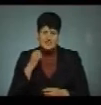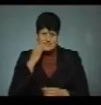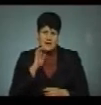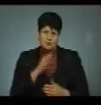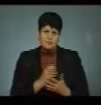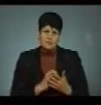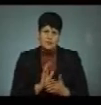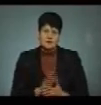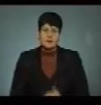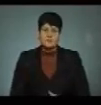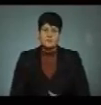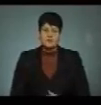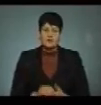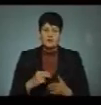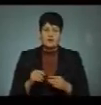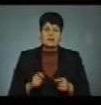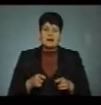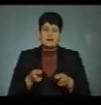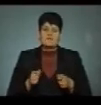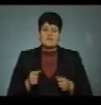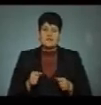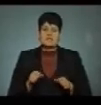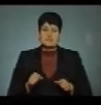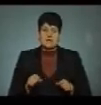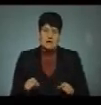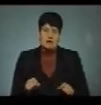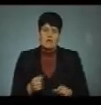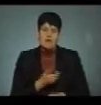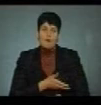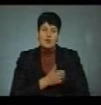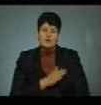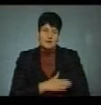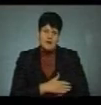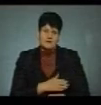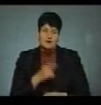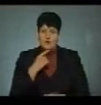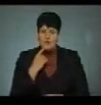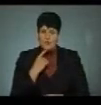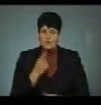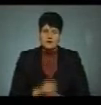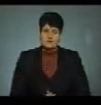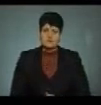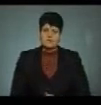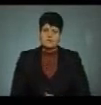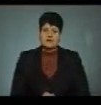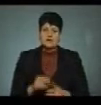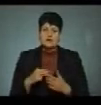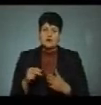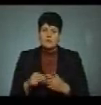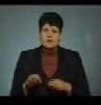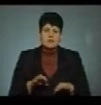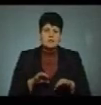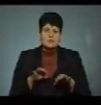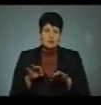берегти. Придбали візки у Полтаві, каже співорганізатор віденського балу у Тернополі Володимир Уруський. На закупівлю і